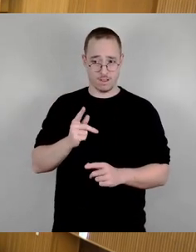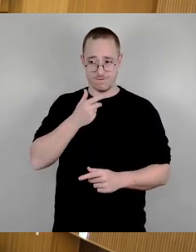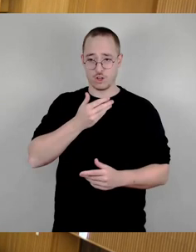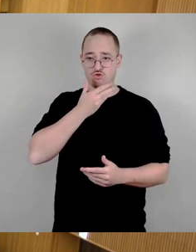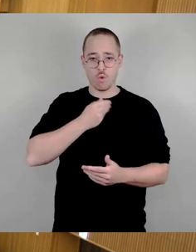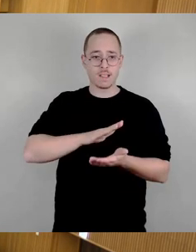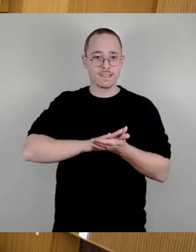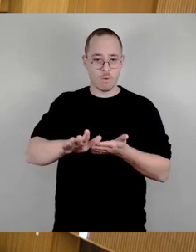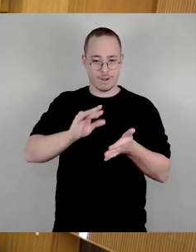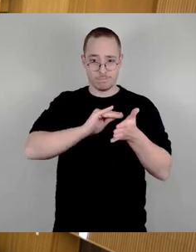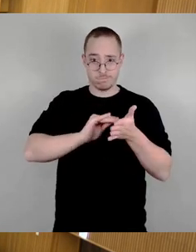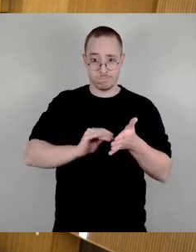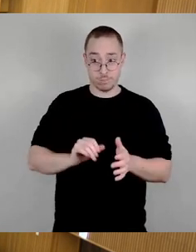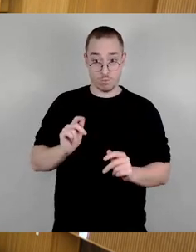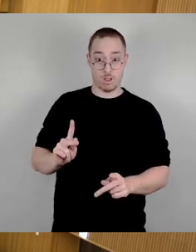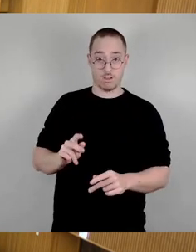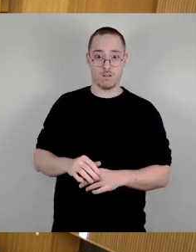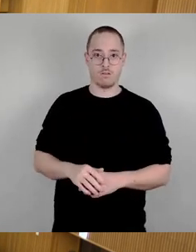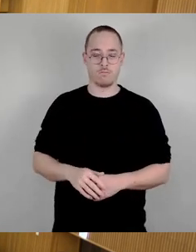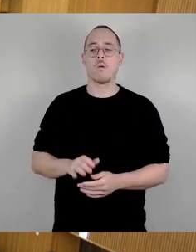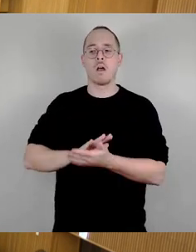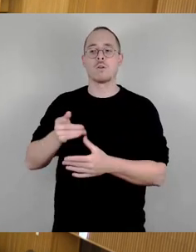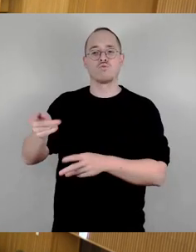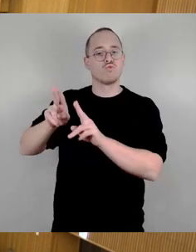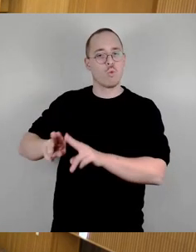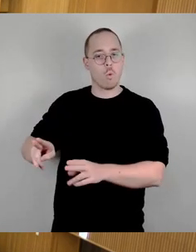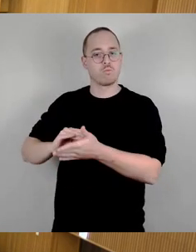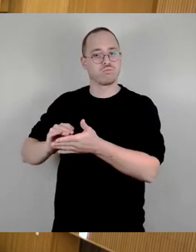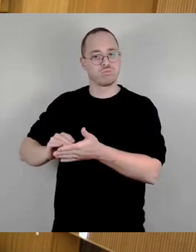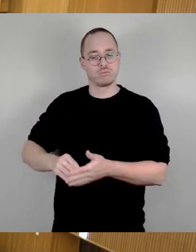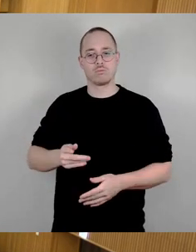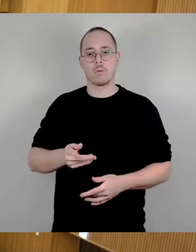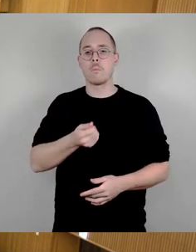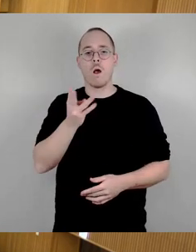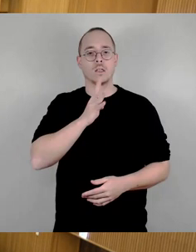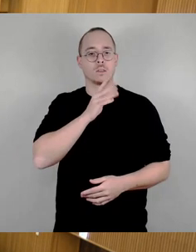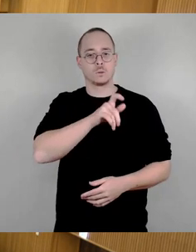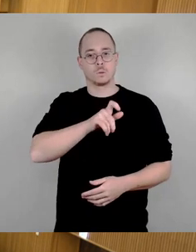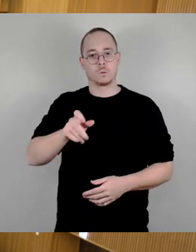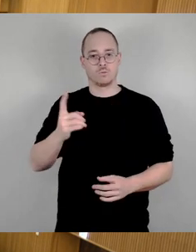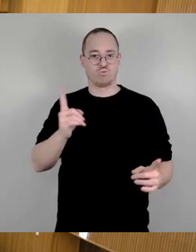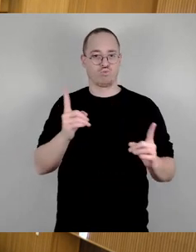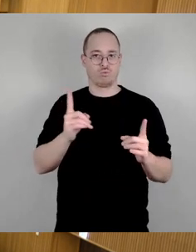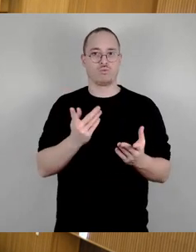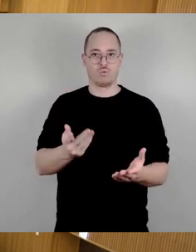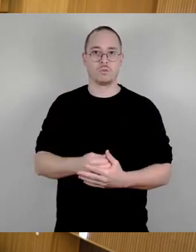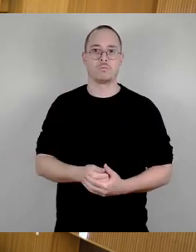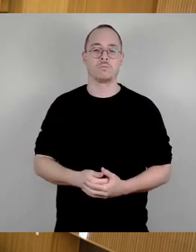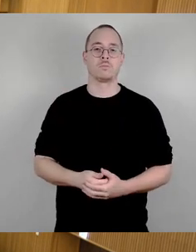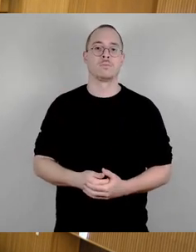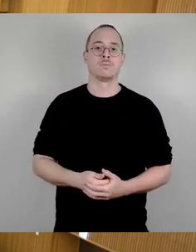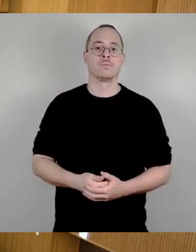in Ruhe, schreiben Sie mir es in Ruhe auf. Wir haben noch ein paar Redner und so weit, haben wir noch ein bisschen Zeit, um das dann. Herr Gilke für die AfD.